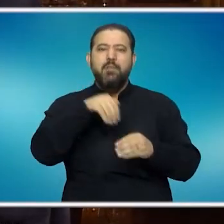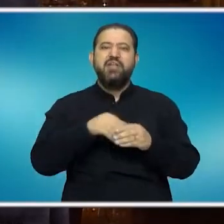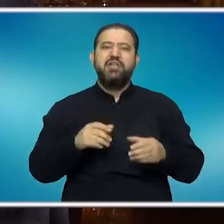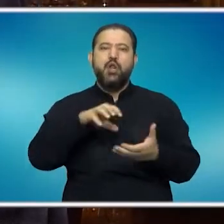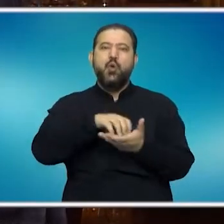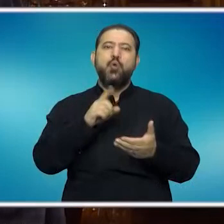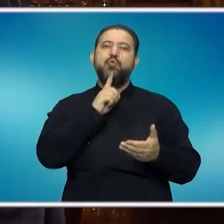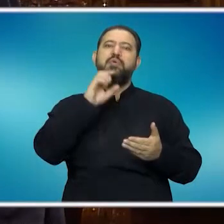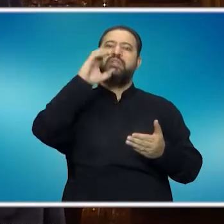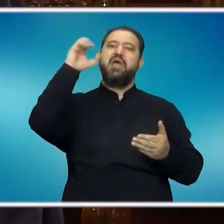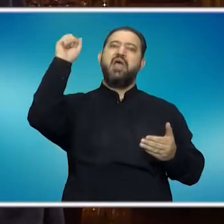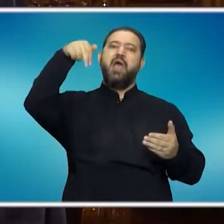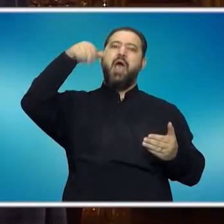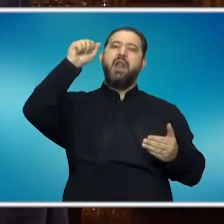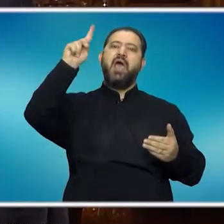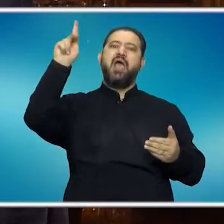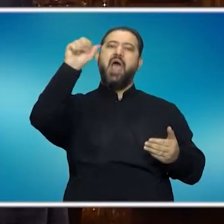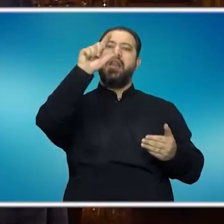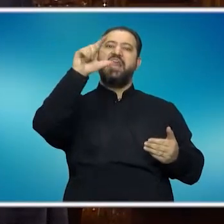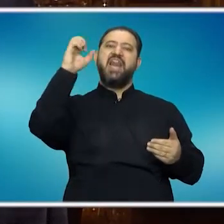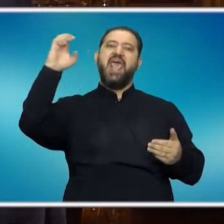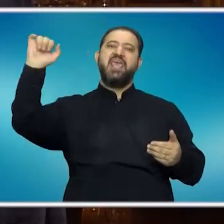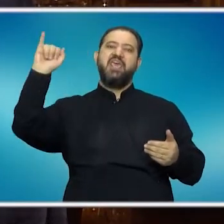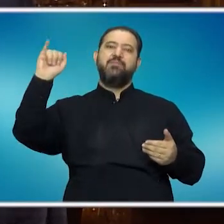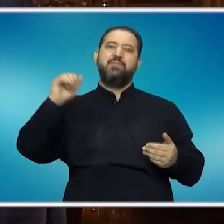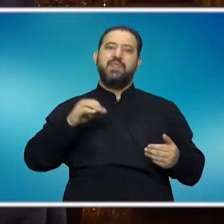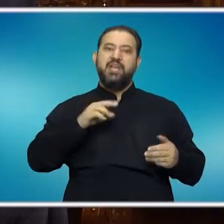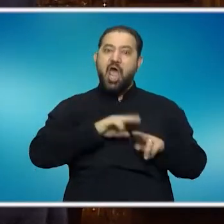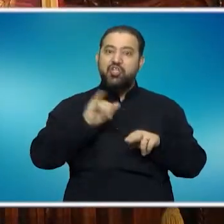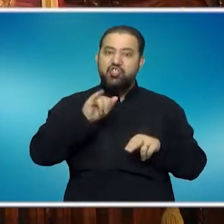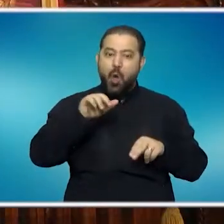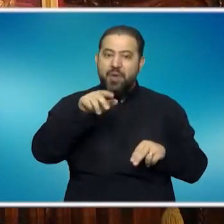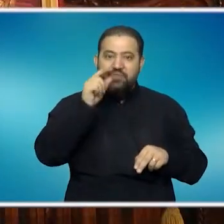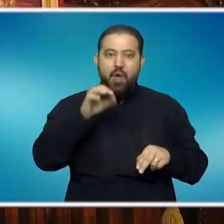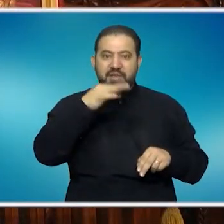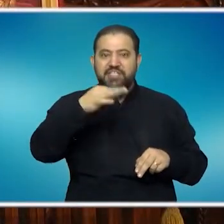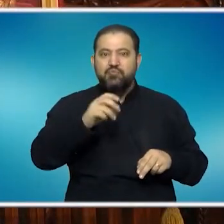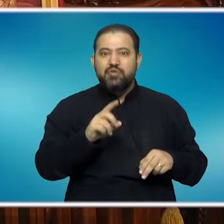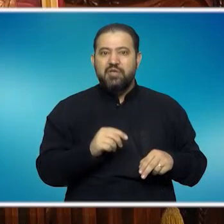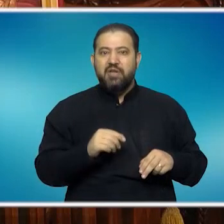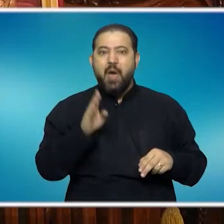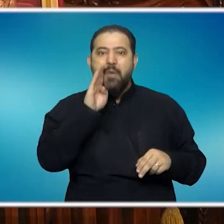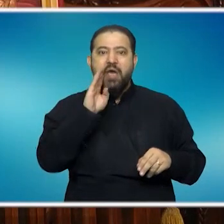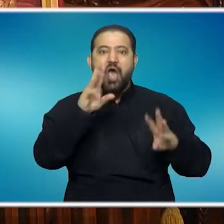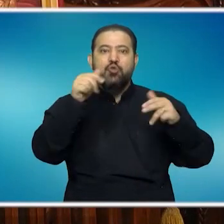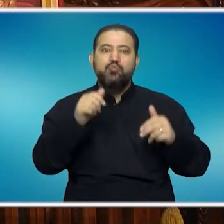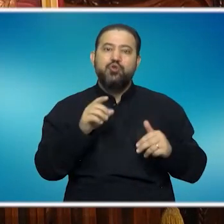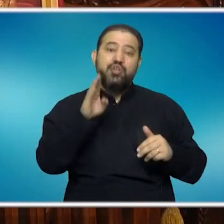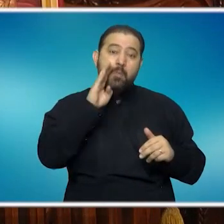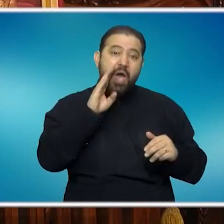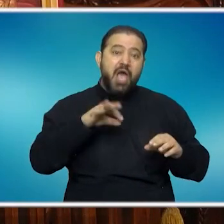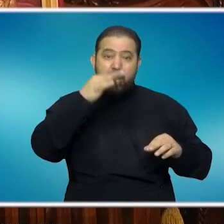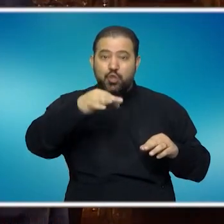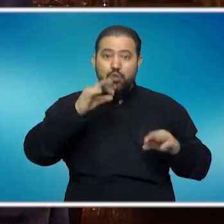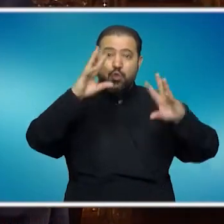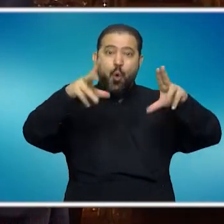Galilei. Ei i-au spus, nu mai au vin mirii. Vedeți? Nu s-au dus la Iisus. Și ea a intervenit. Ei, dacă a